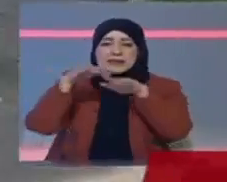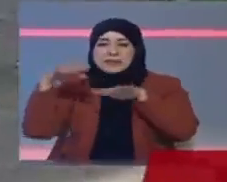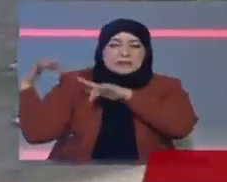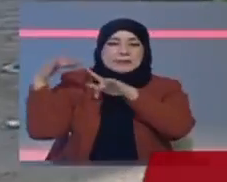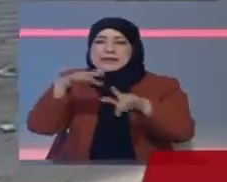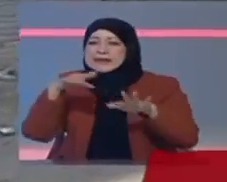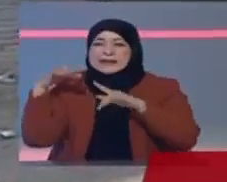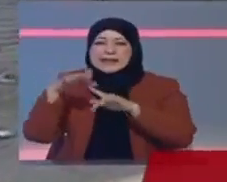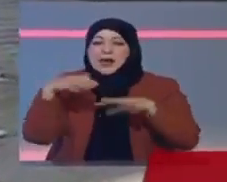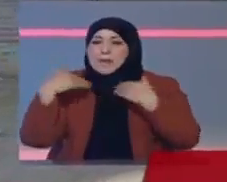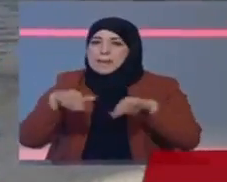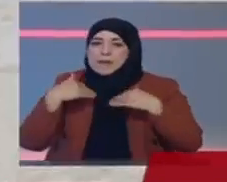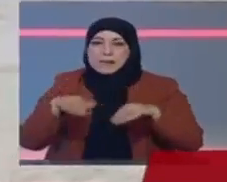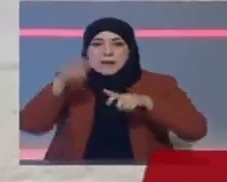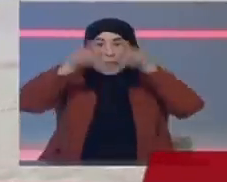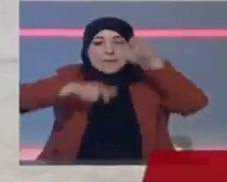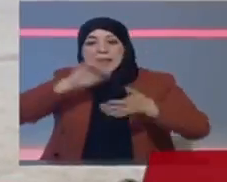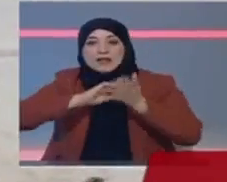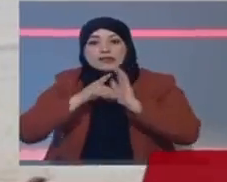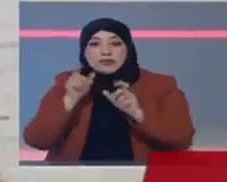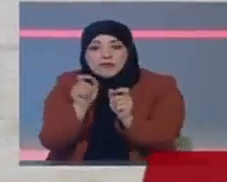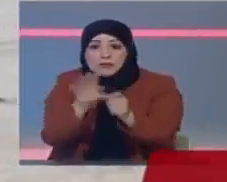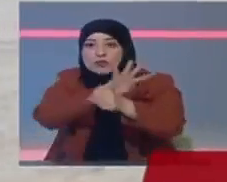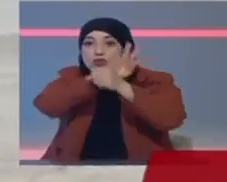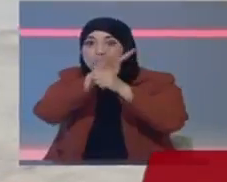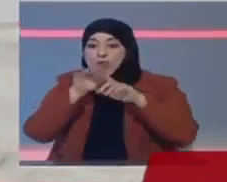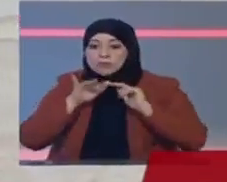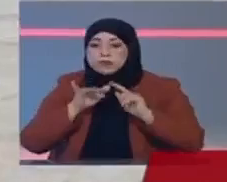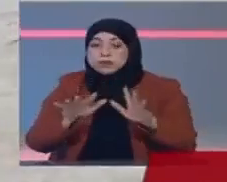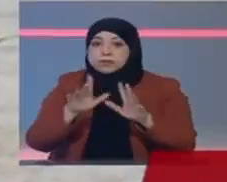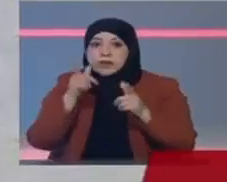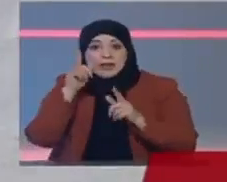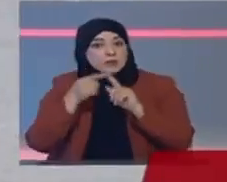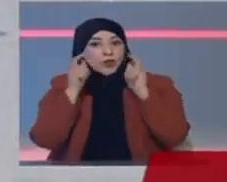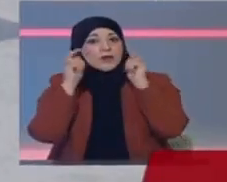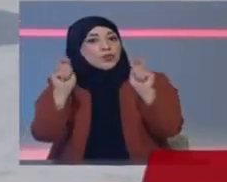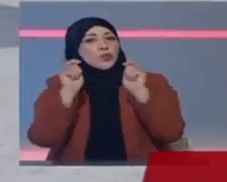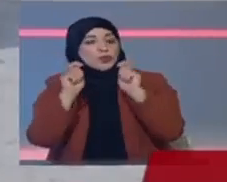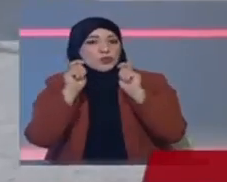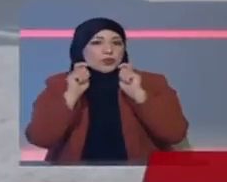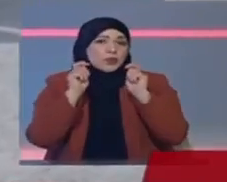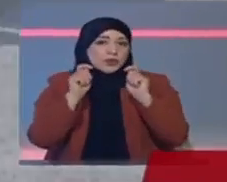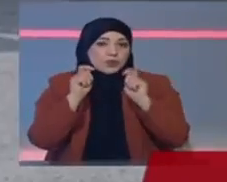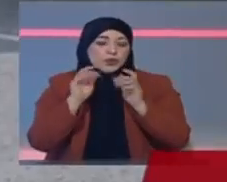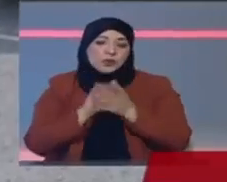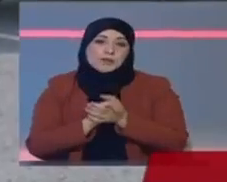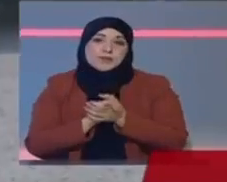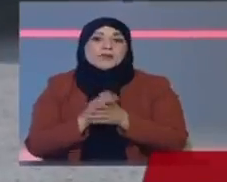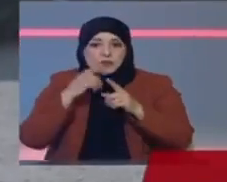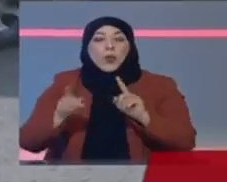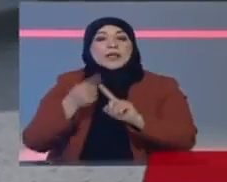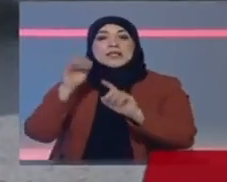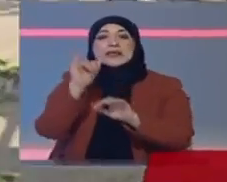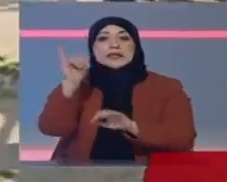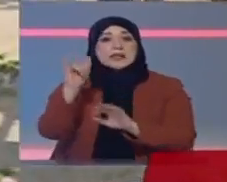اليوم بالعباد في وقت يتفشى فيه فيروس كورونا في البلاد المعتبر في مثل هذه الحالات من الافضل وخصوصا